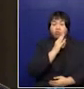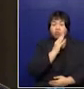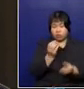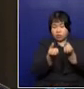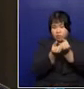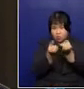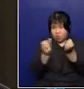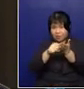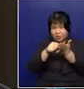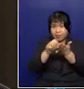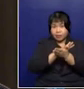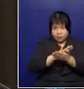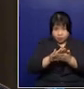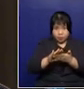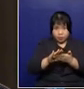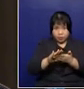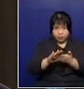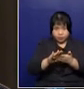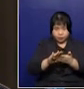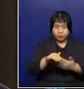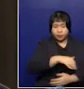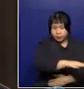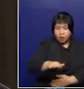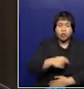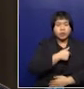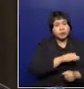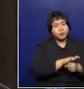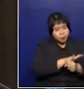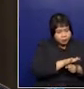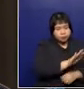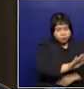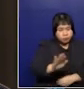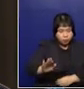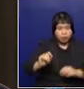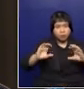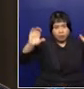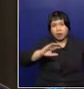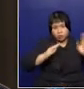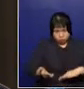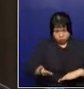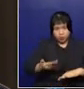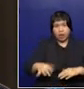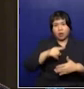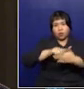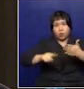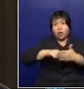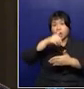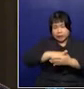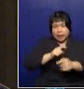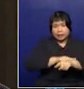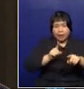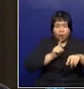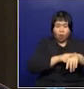เสร็จเรียบร้อยแล้วนะฮะทุกคนพอใจทุกฝ่ายยุบสภาแล้วเลือกตั้งส่วนจะใช้เวลาเท่าไ